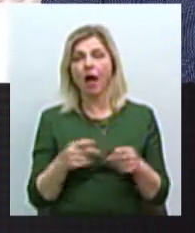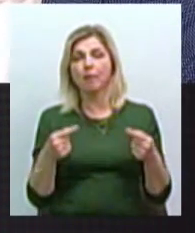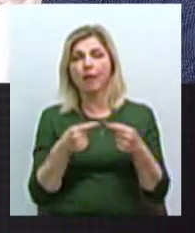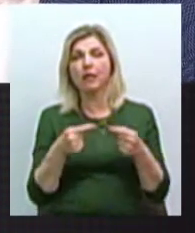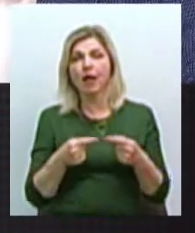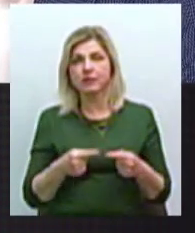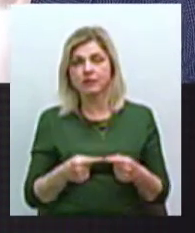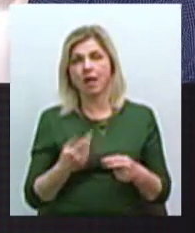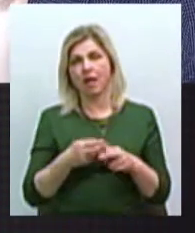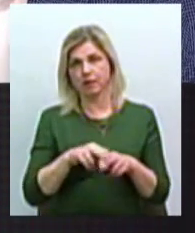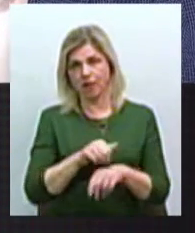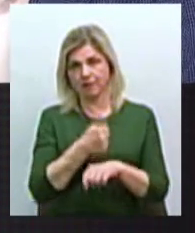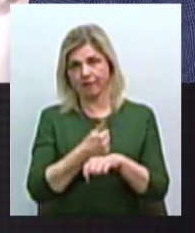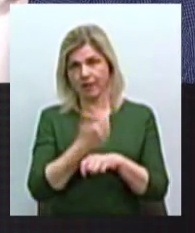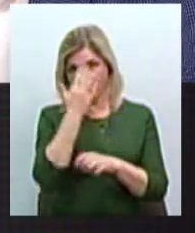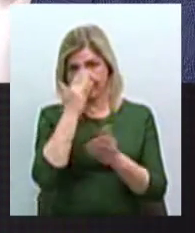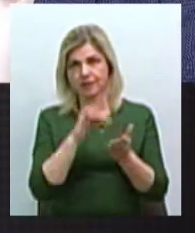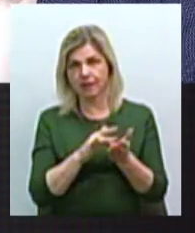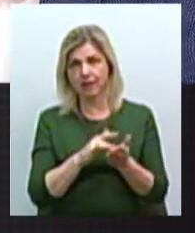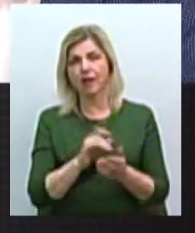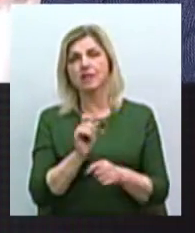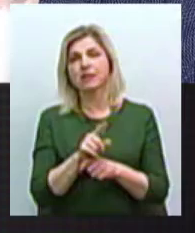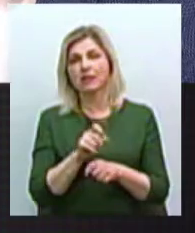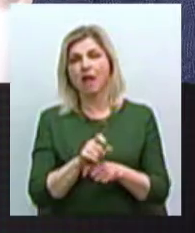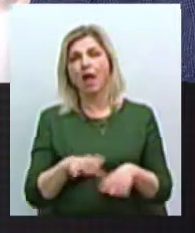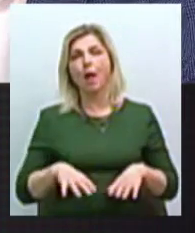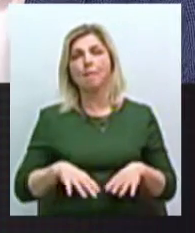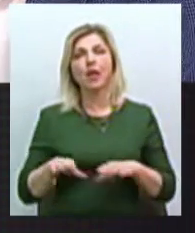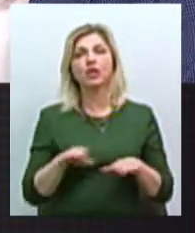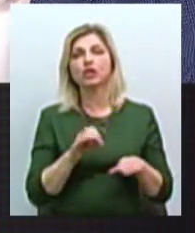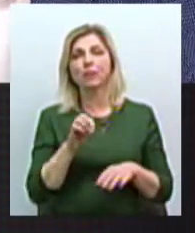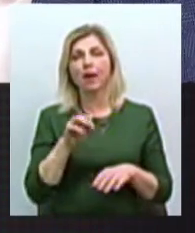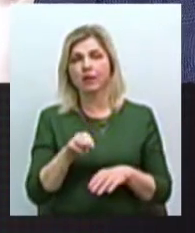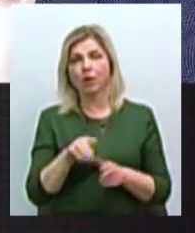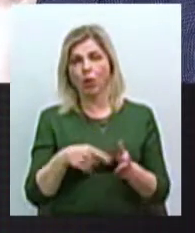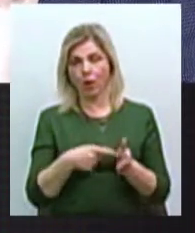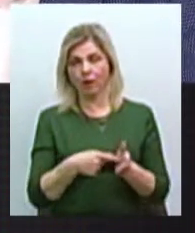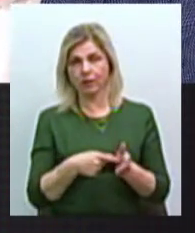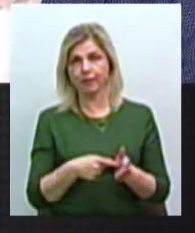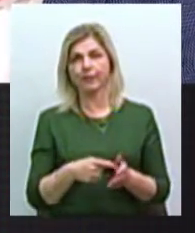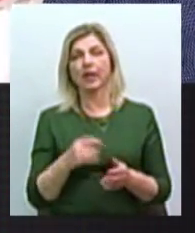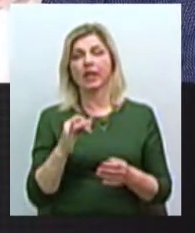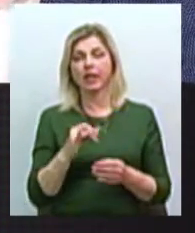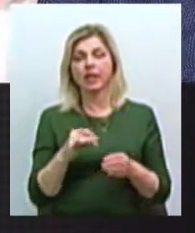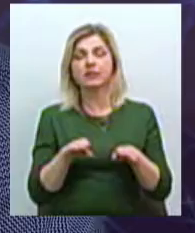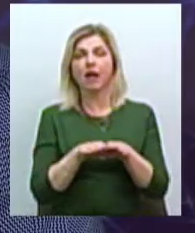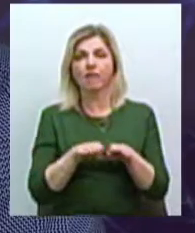как говорится, основная цель и задача менеджмента предприятия и менеджмента города, соизмерив